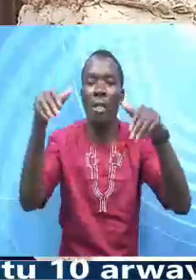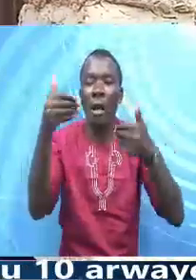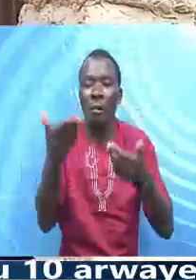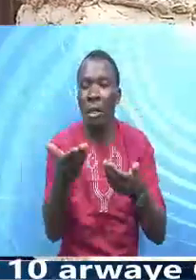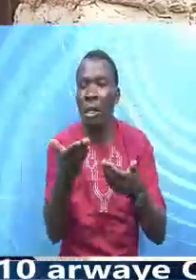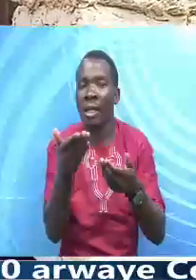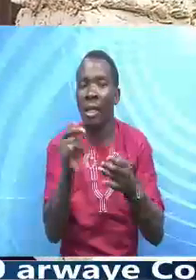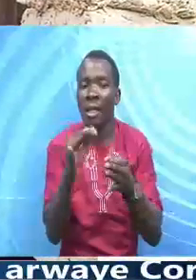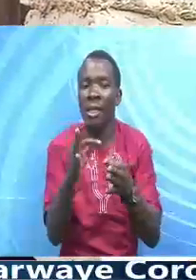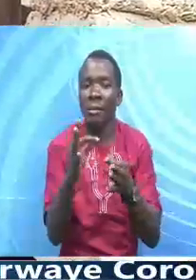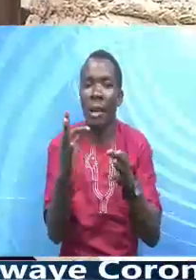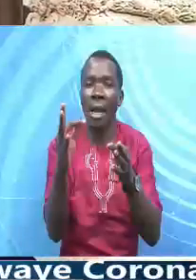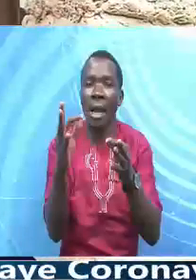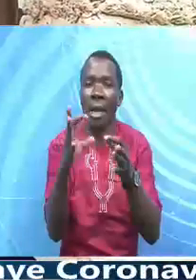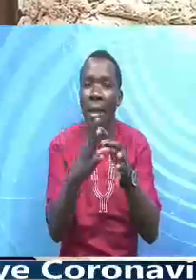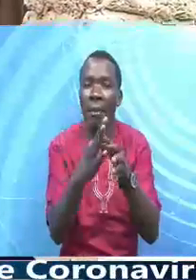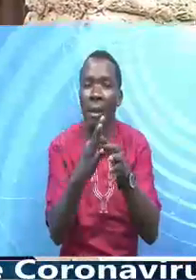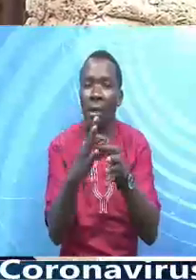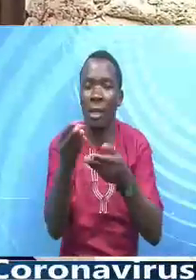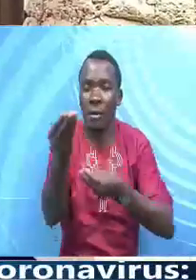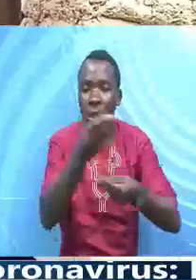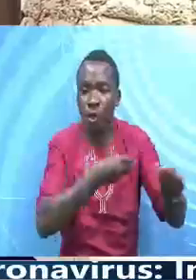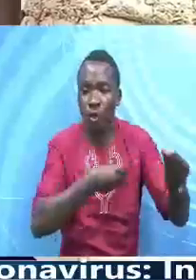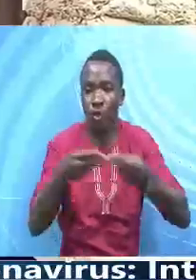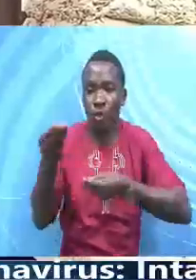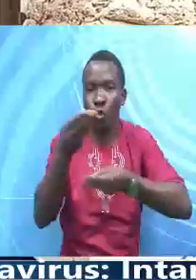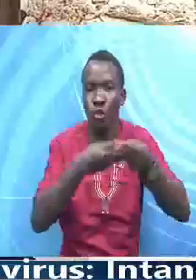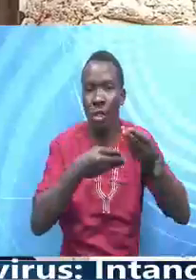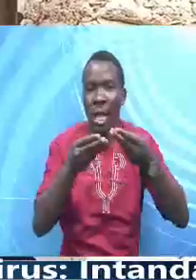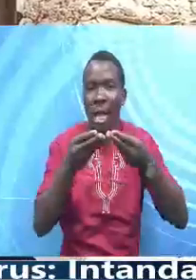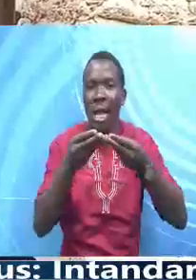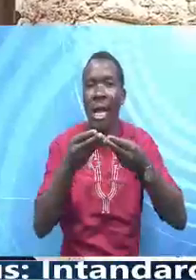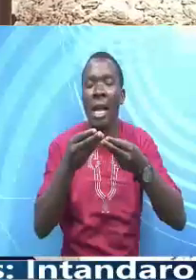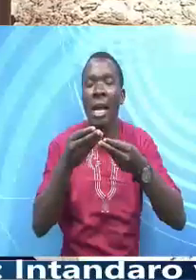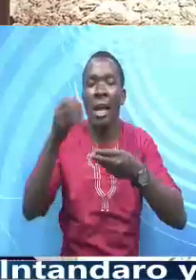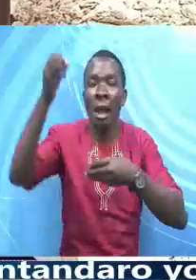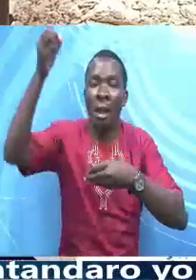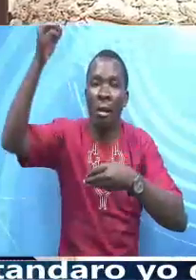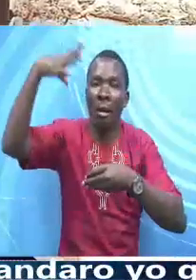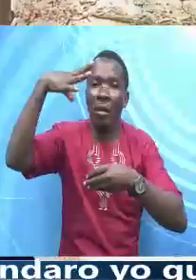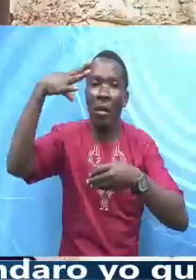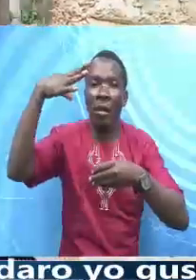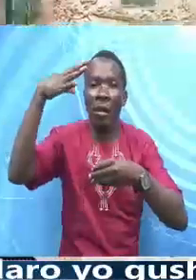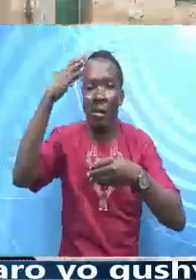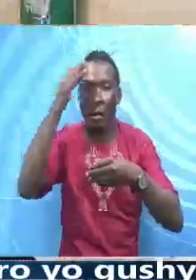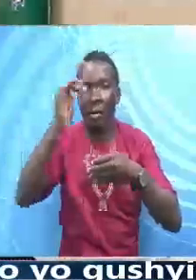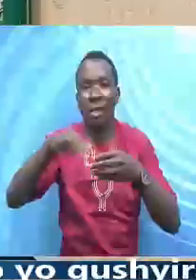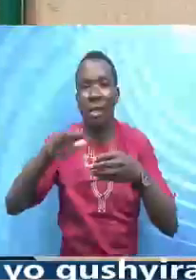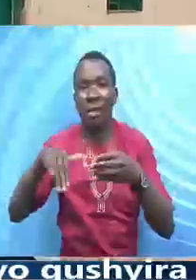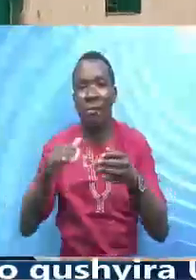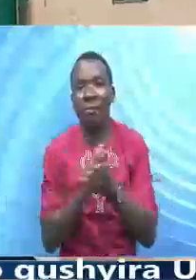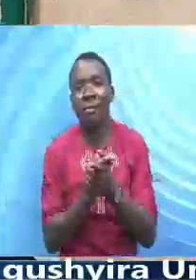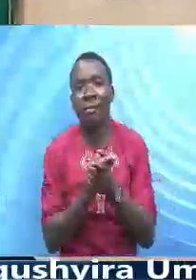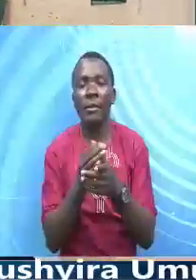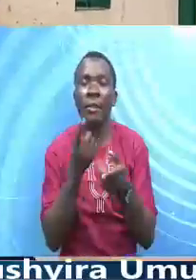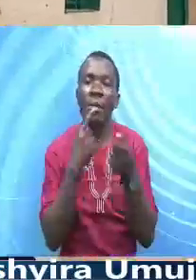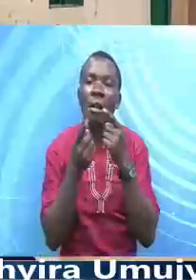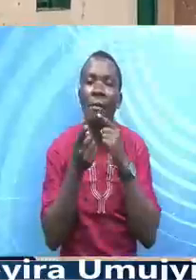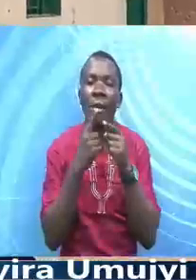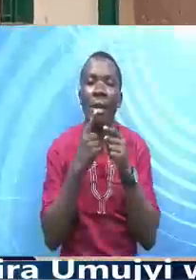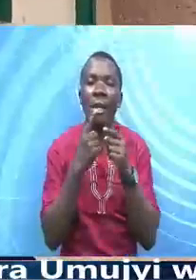niba yabahuza n'abacuruza imirasire y'izuba kuko andi azatinda. Twavuganye n'umunyamabanga